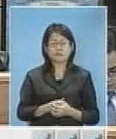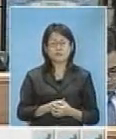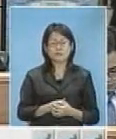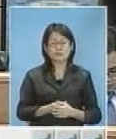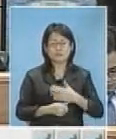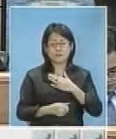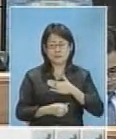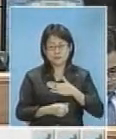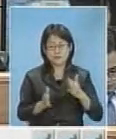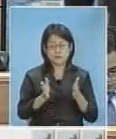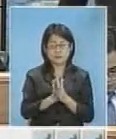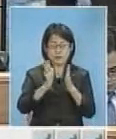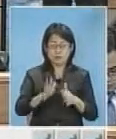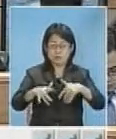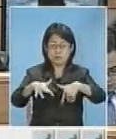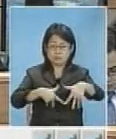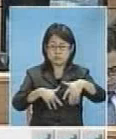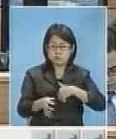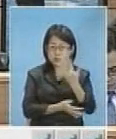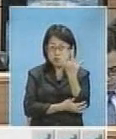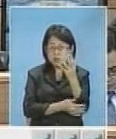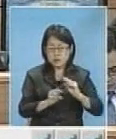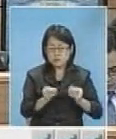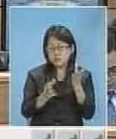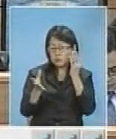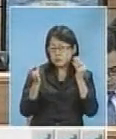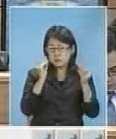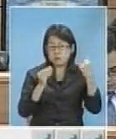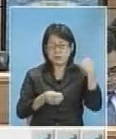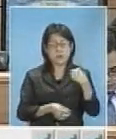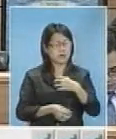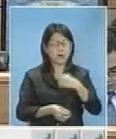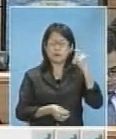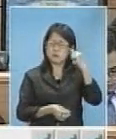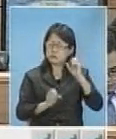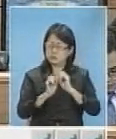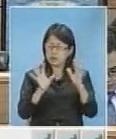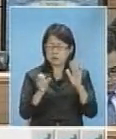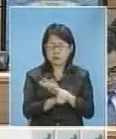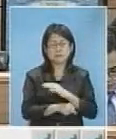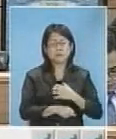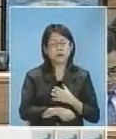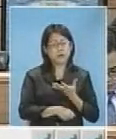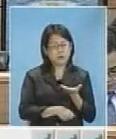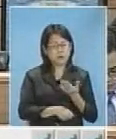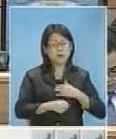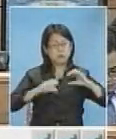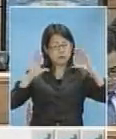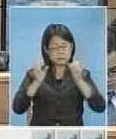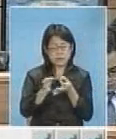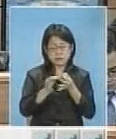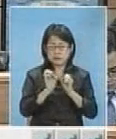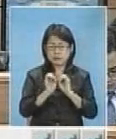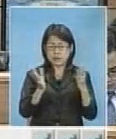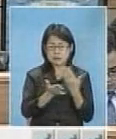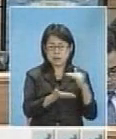วกเราและพี่น้องประชาชนที่ติดตามการอภิปรายนะครับต้องการความชัดเจนจากทางรัฐบาลว่าท่านจะใช้เม็ดเงินนี้